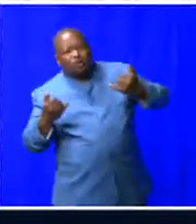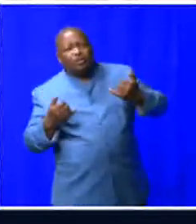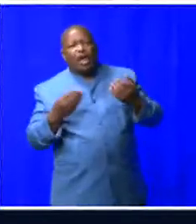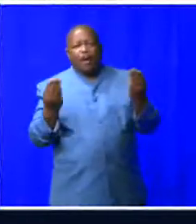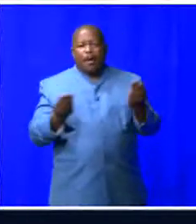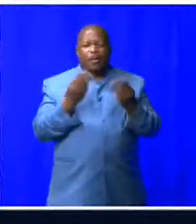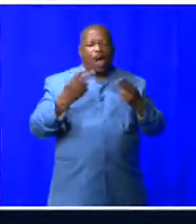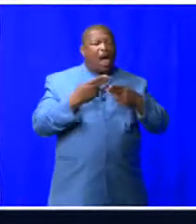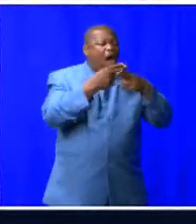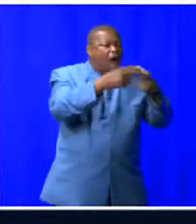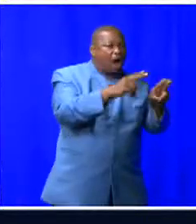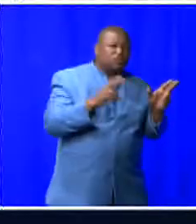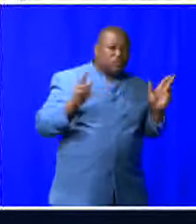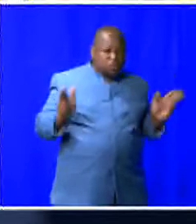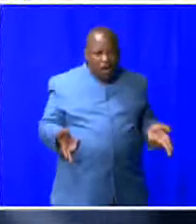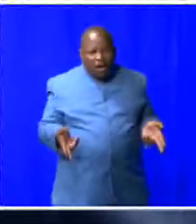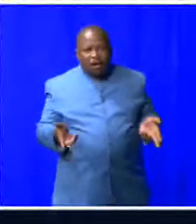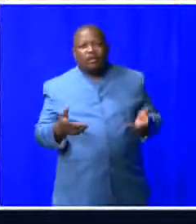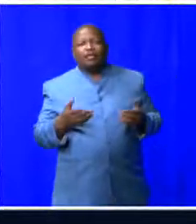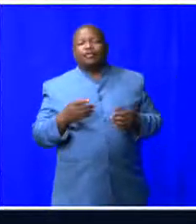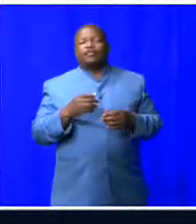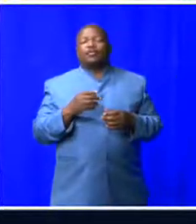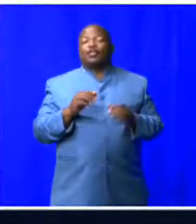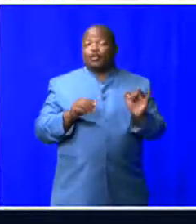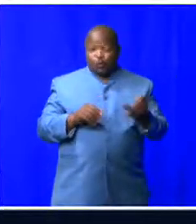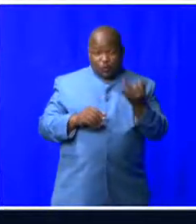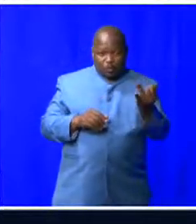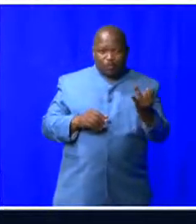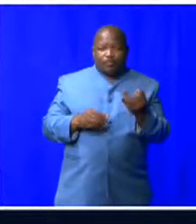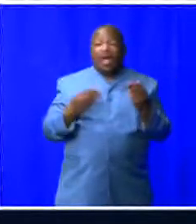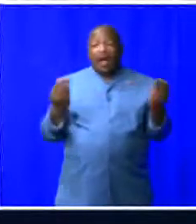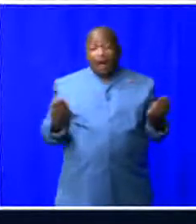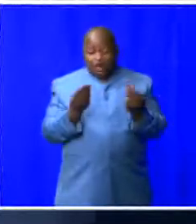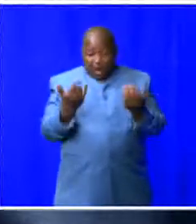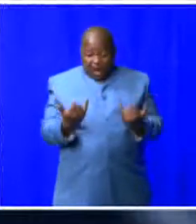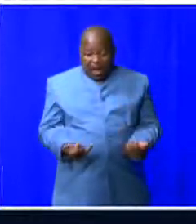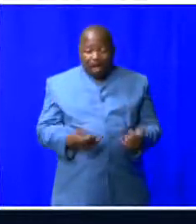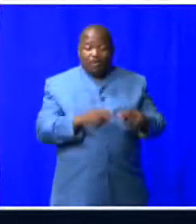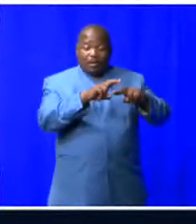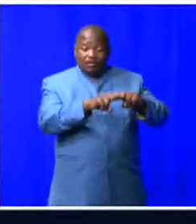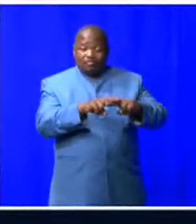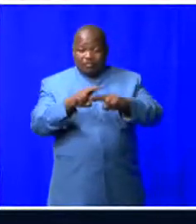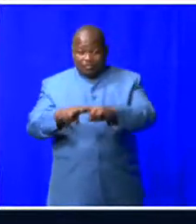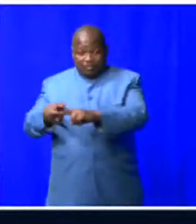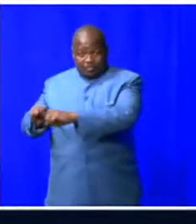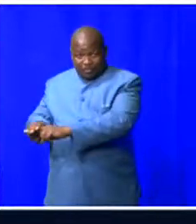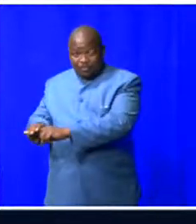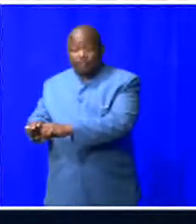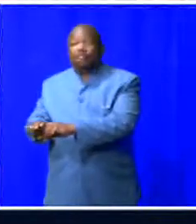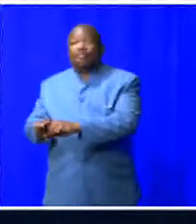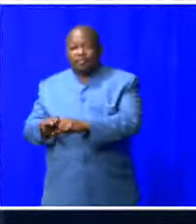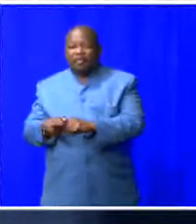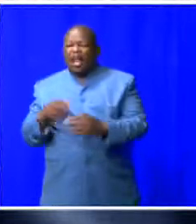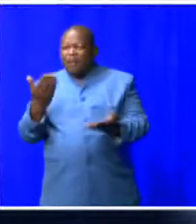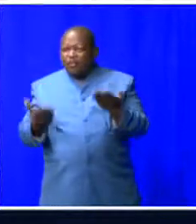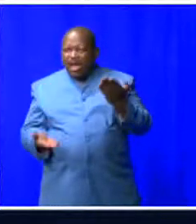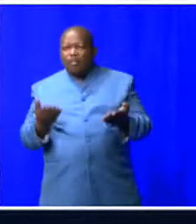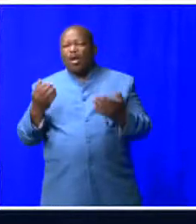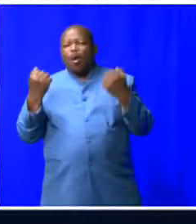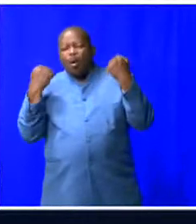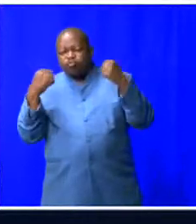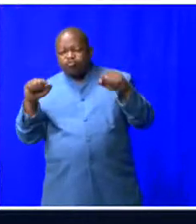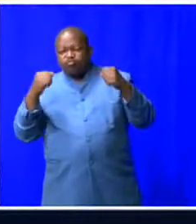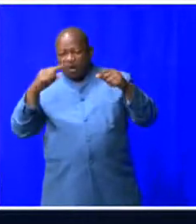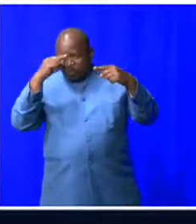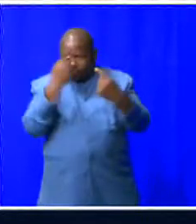la khona kuhlangene khona abantu uthola ukuthi njengoba sebahleti nje balinzile nangabe bakhona uthola ukuthi sekuba nemisinjwana ivisibility